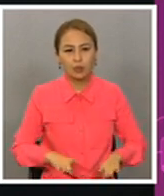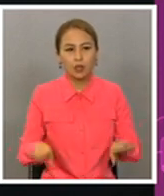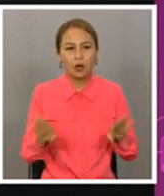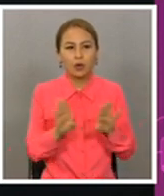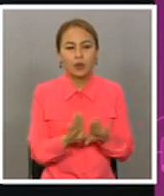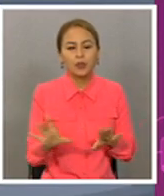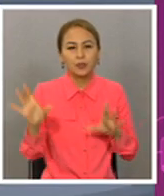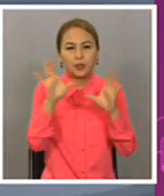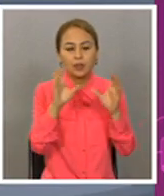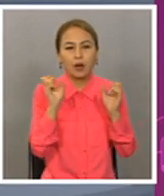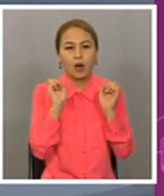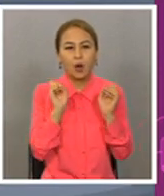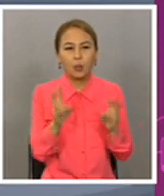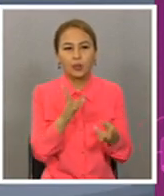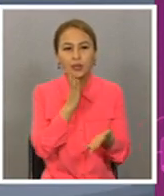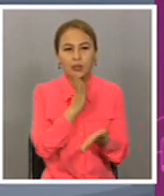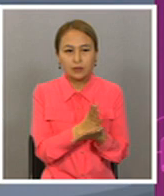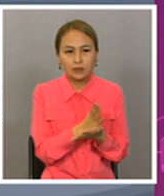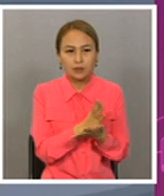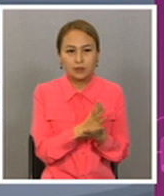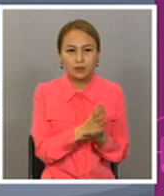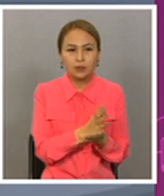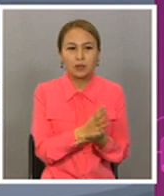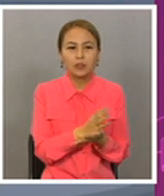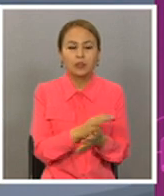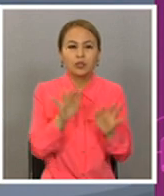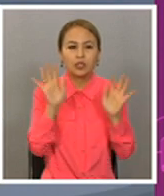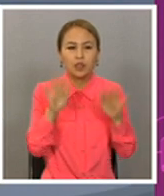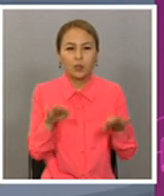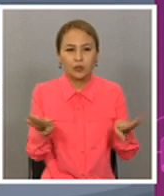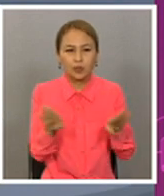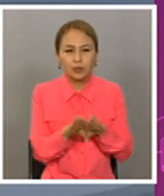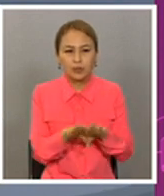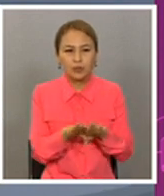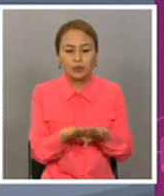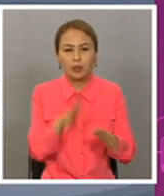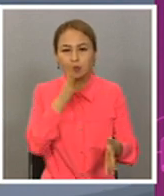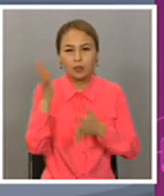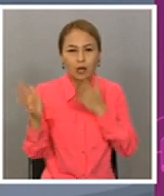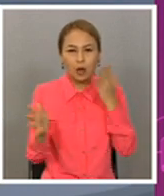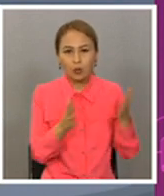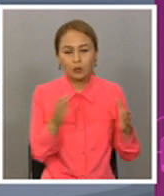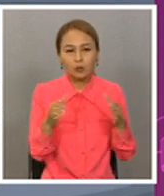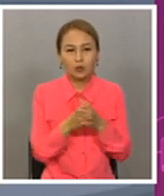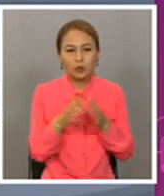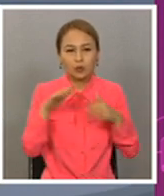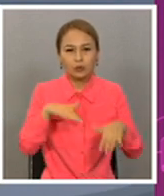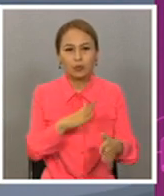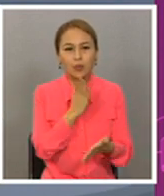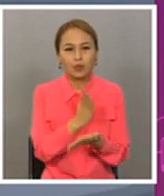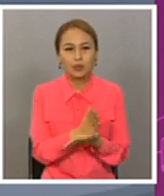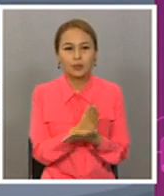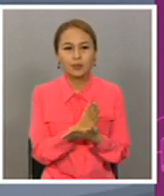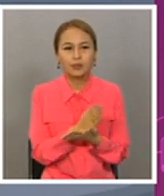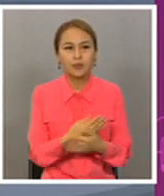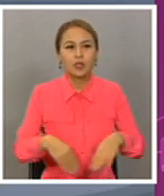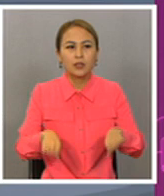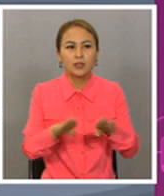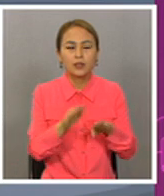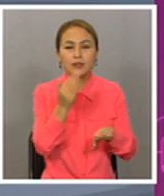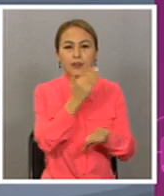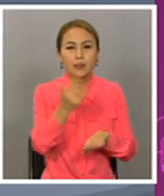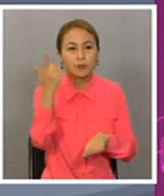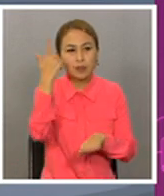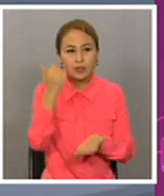бетінде қауіп-қатер теңізі, жауындар теңізі және дауыл мұхиты деген мұхит бар. Сен білесің бе,